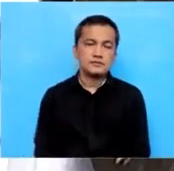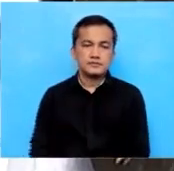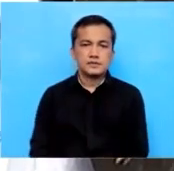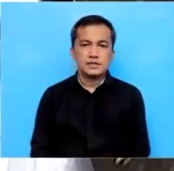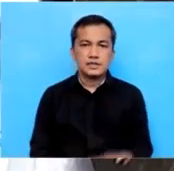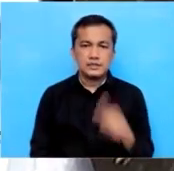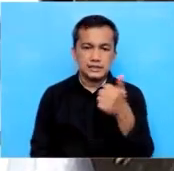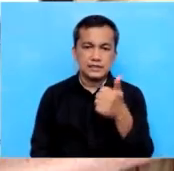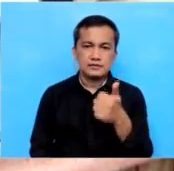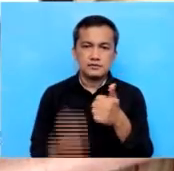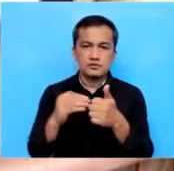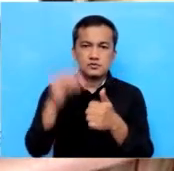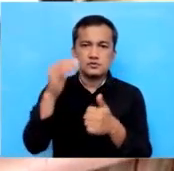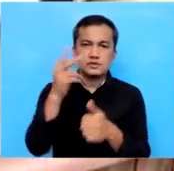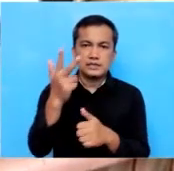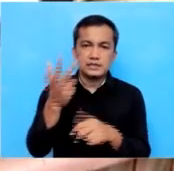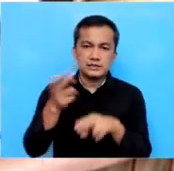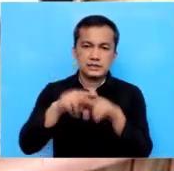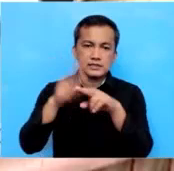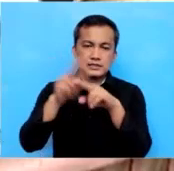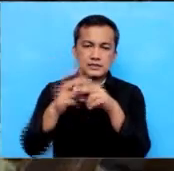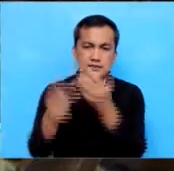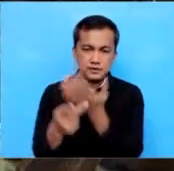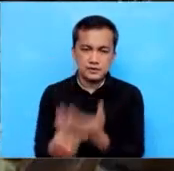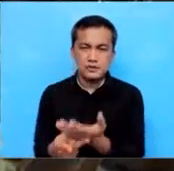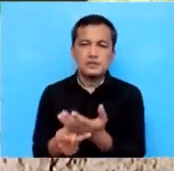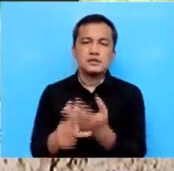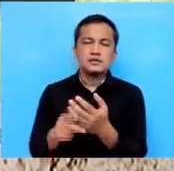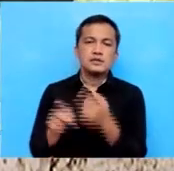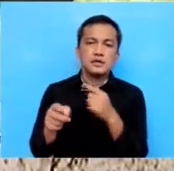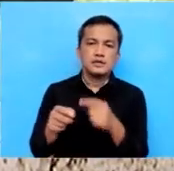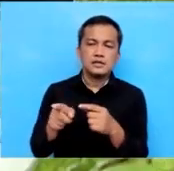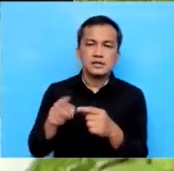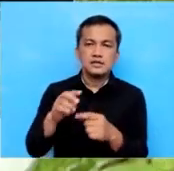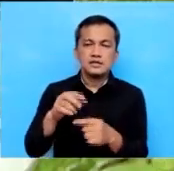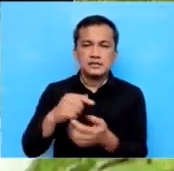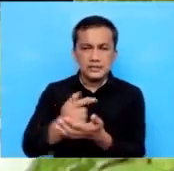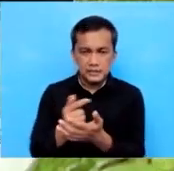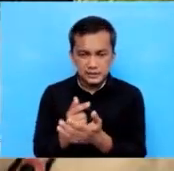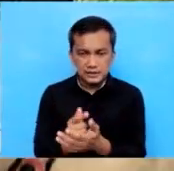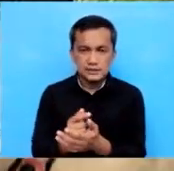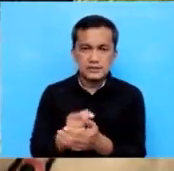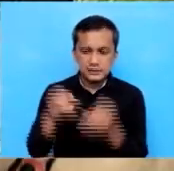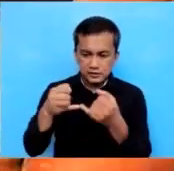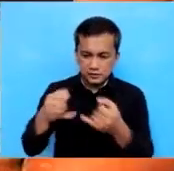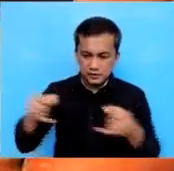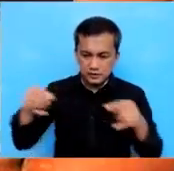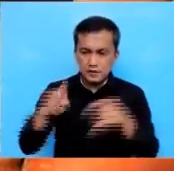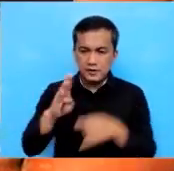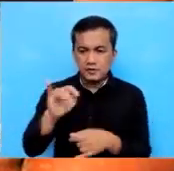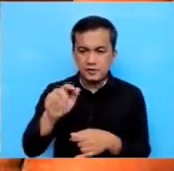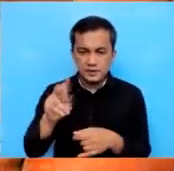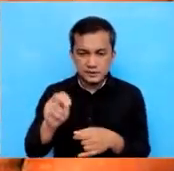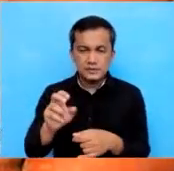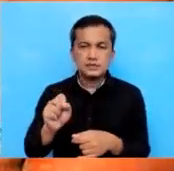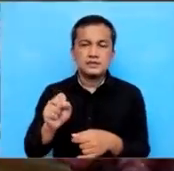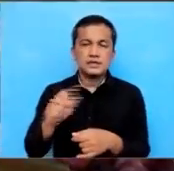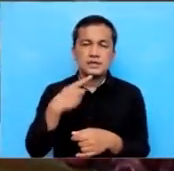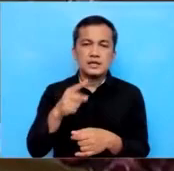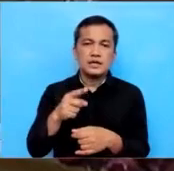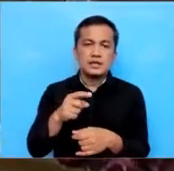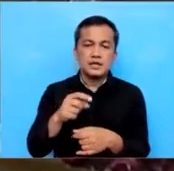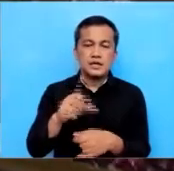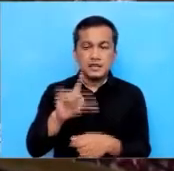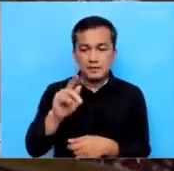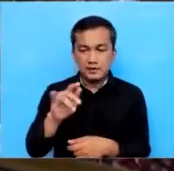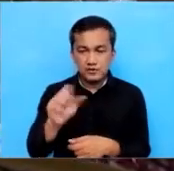30 pesos naman ang itinaas per kilo ng bawang, sitaw, repolyo, labanos, patatas at carrots. Yung sapsoy,